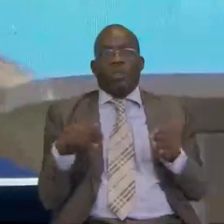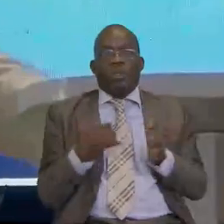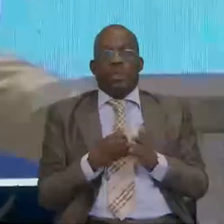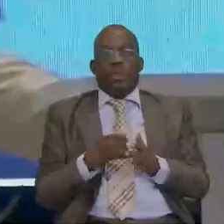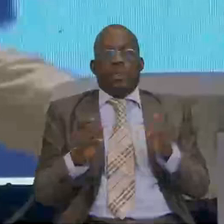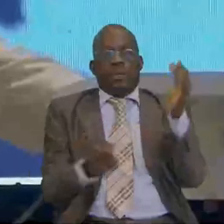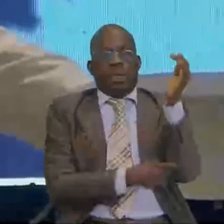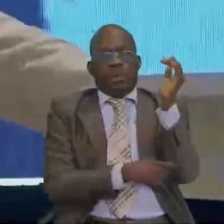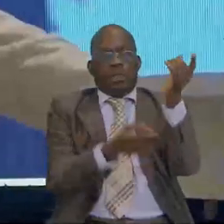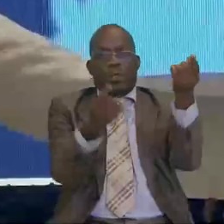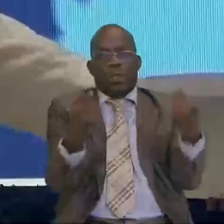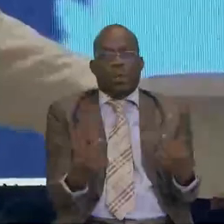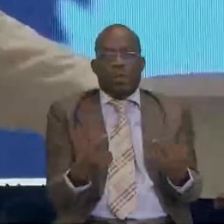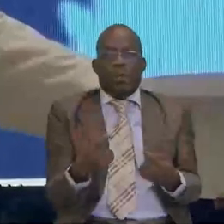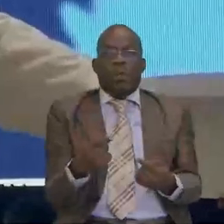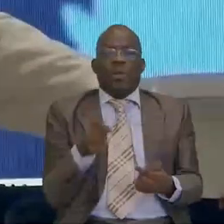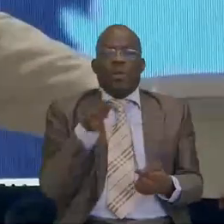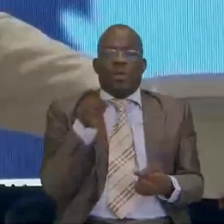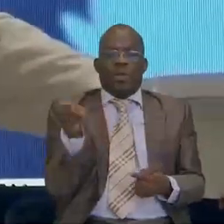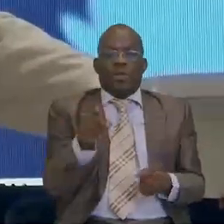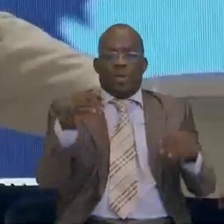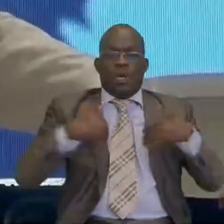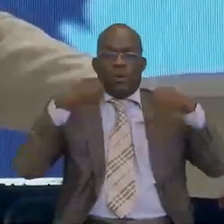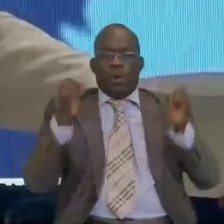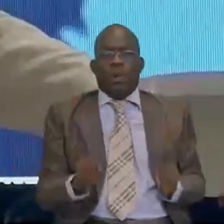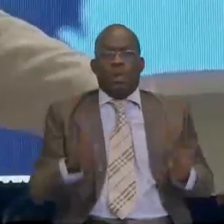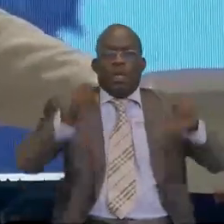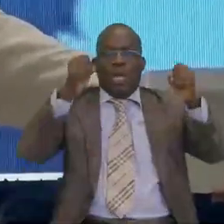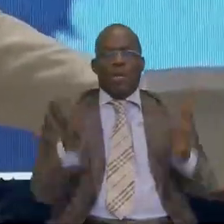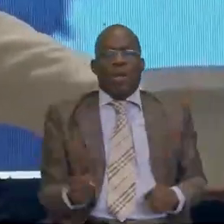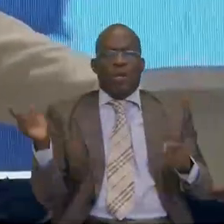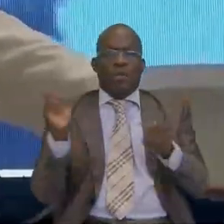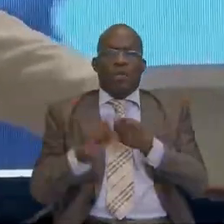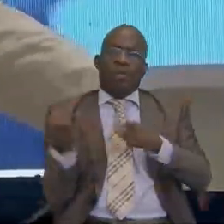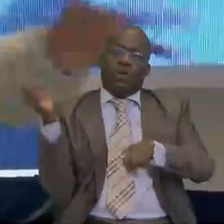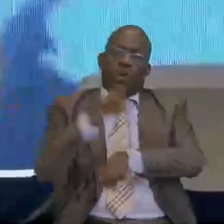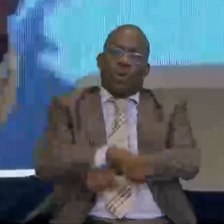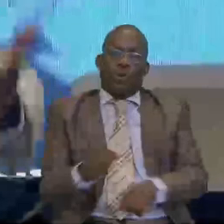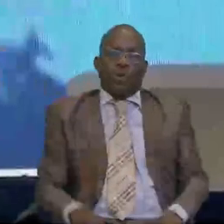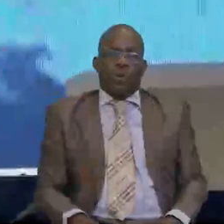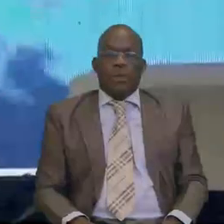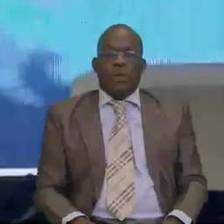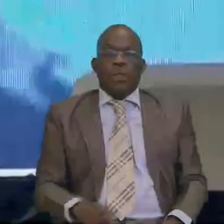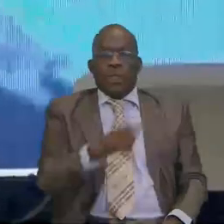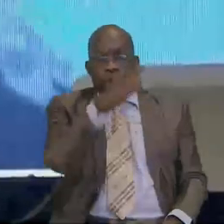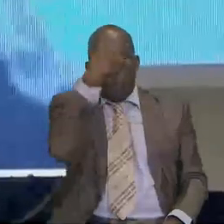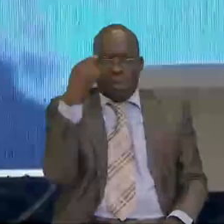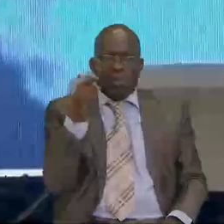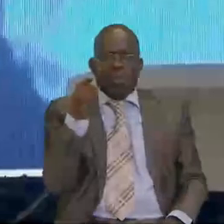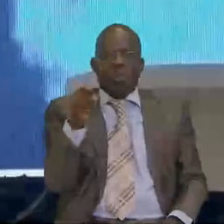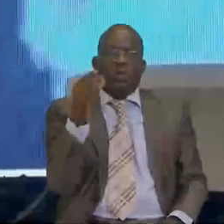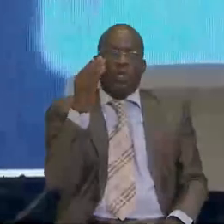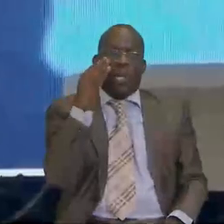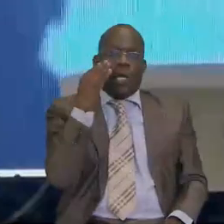La tentation vient, il y a la puissance. La puissance pour vaincre. Parce que vous réalisez,